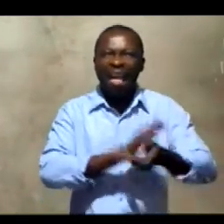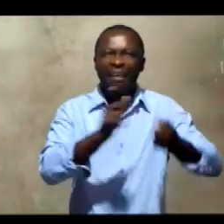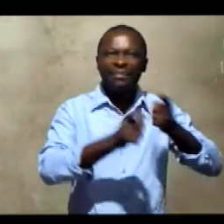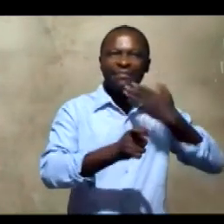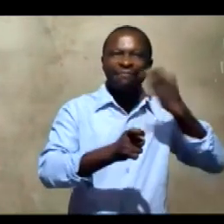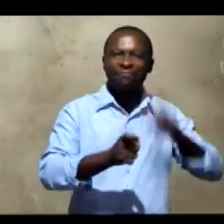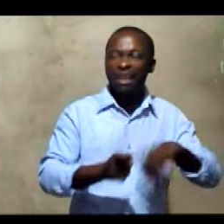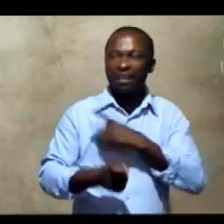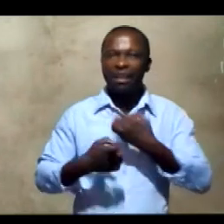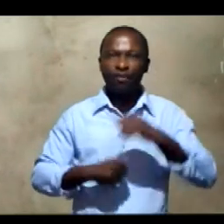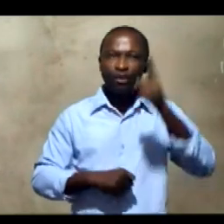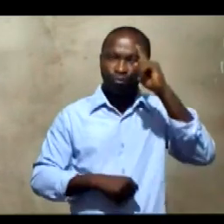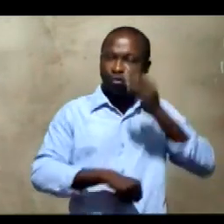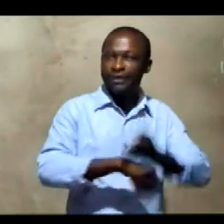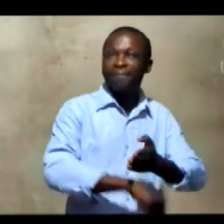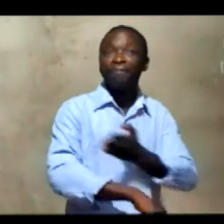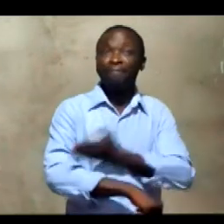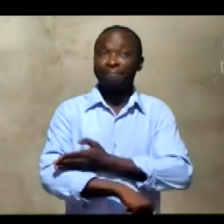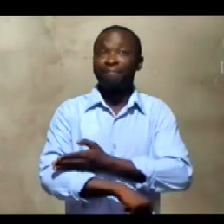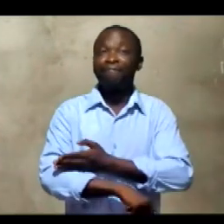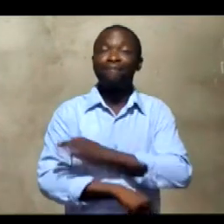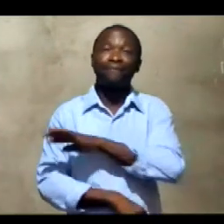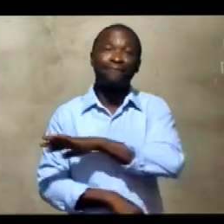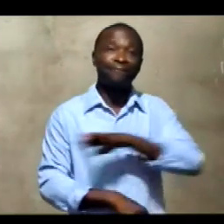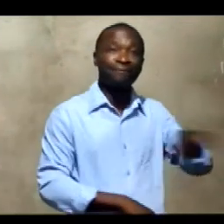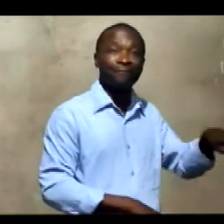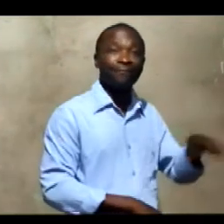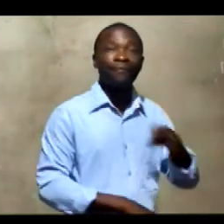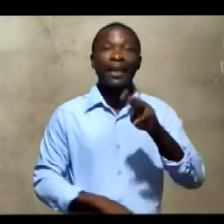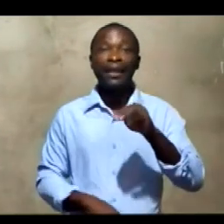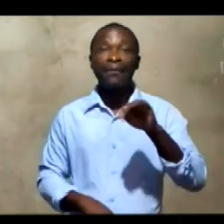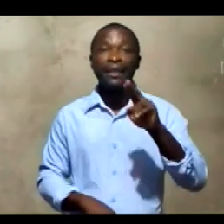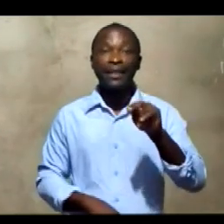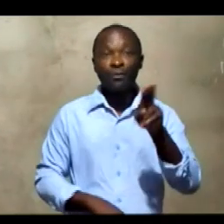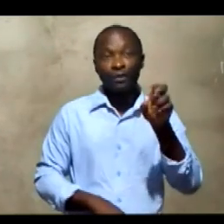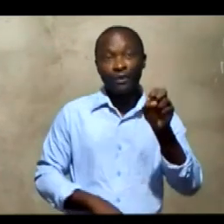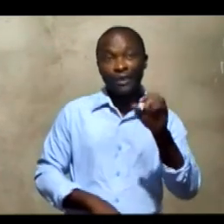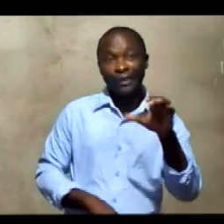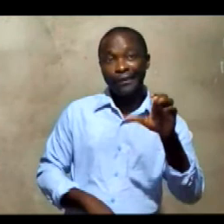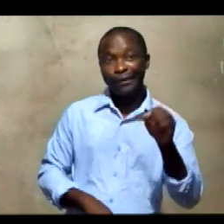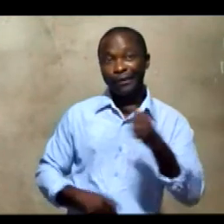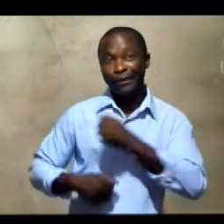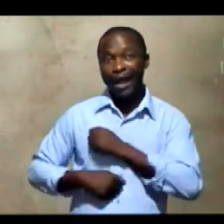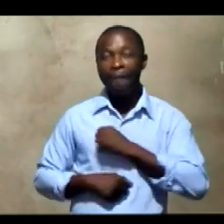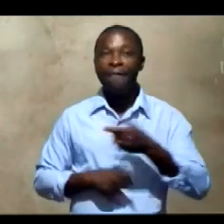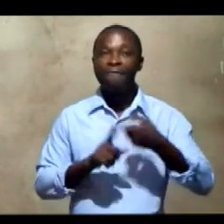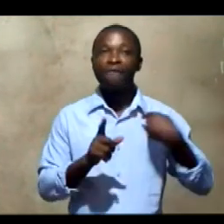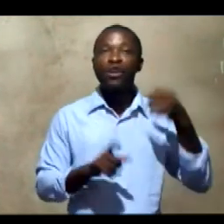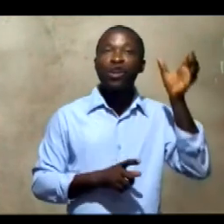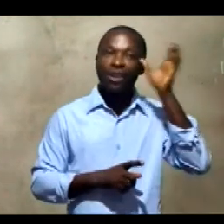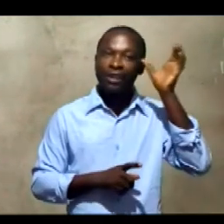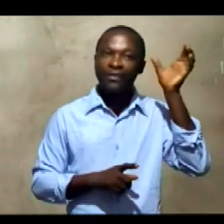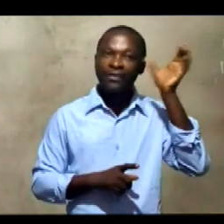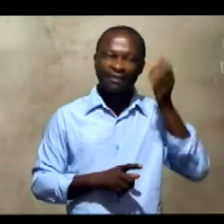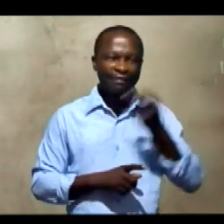malgouvernance. L'armée congolaise et la MONUSCO, la force de maintien de la paix des Nations Unies en République démocratique du Congo,